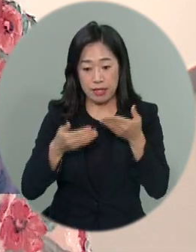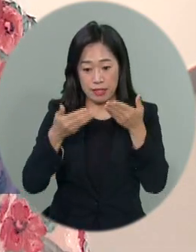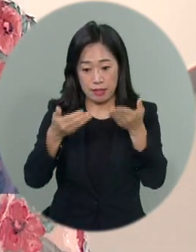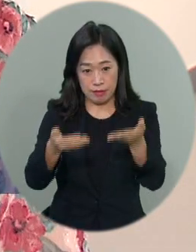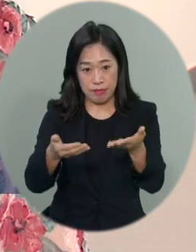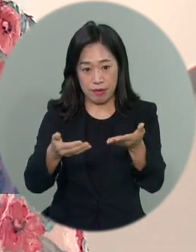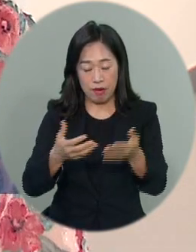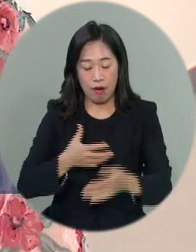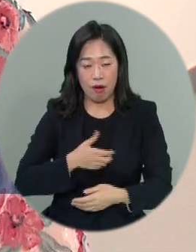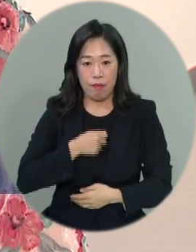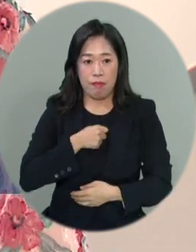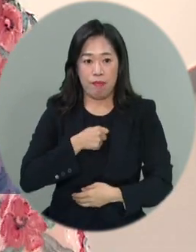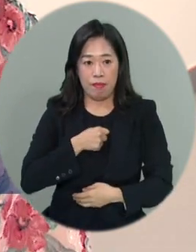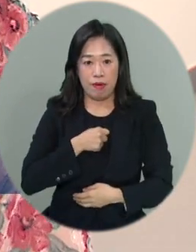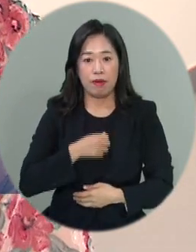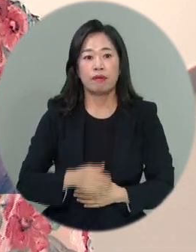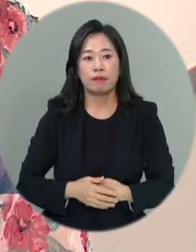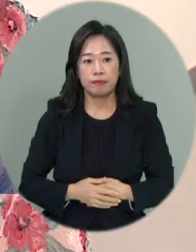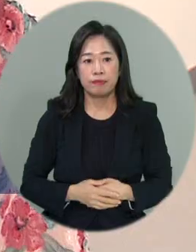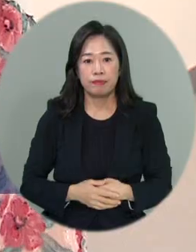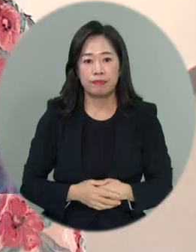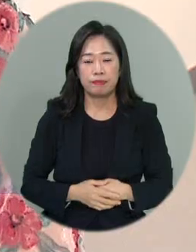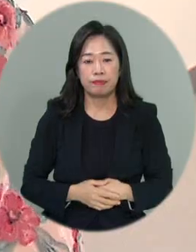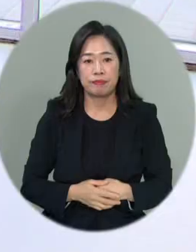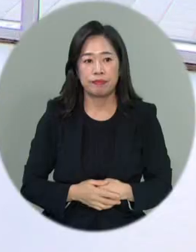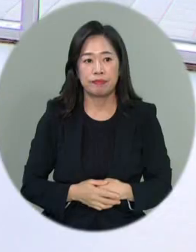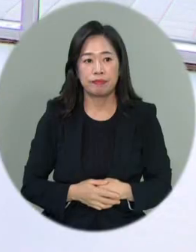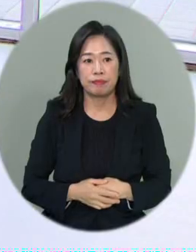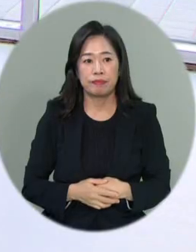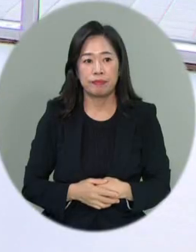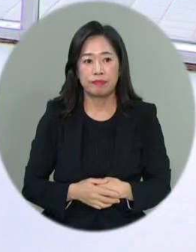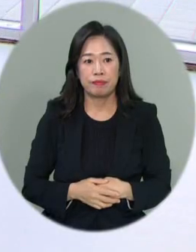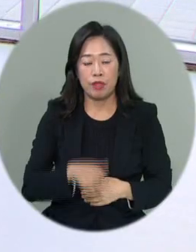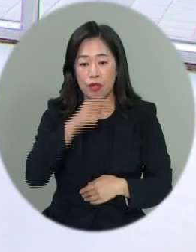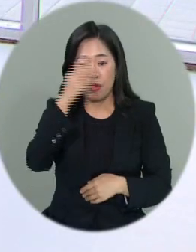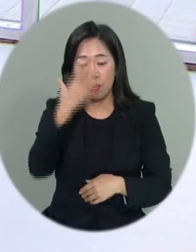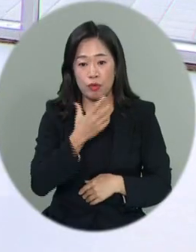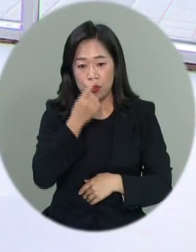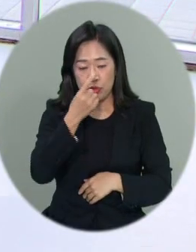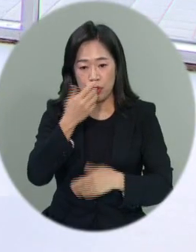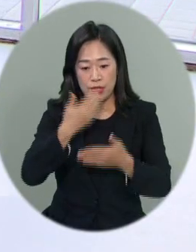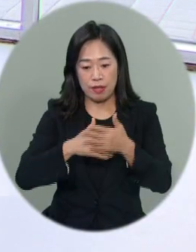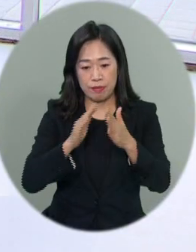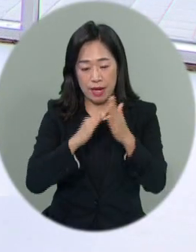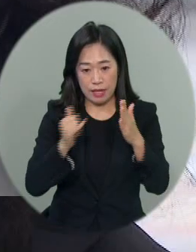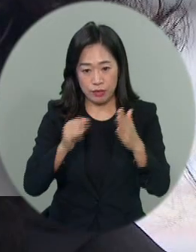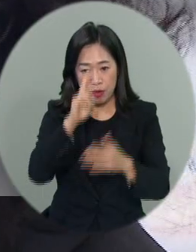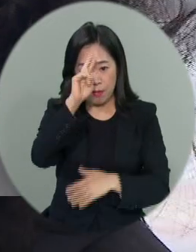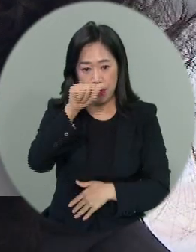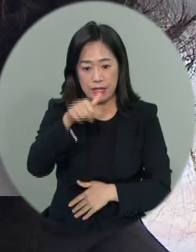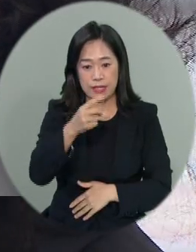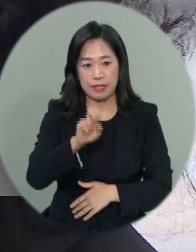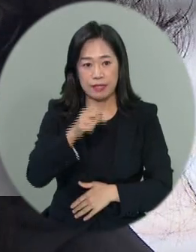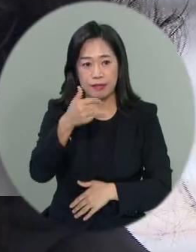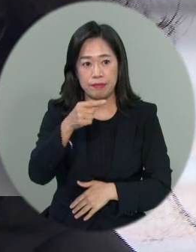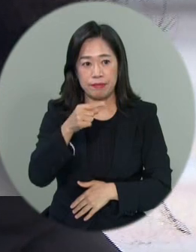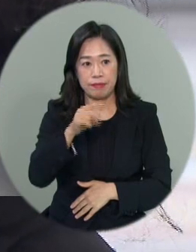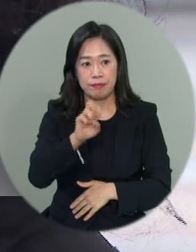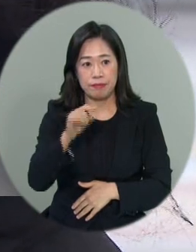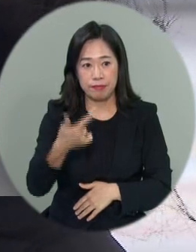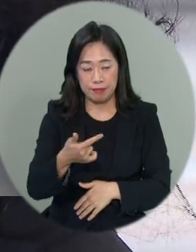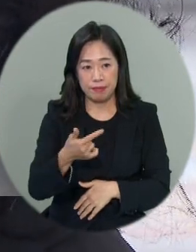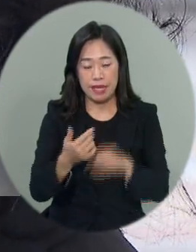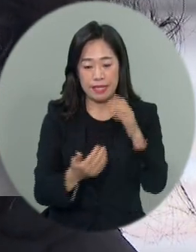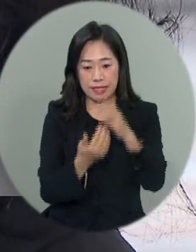이제 말씀드리면 많이들 놀라시고. 여순 사건 유족이기도 한 박근만 작가는 이번 전시회를